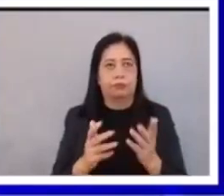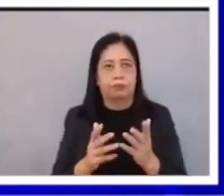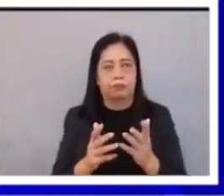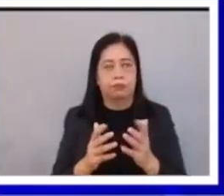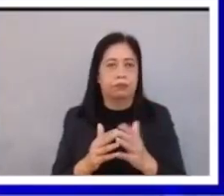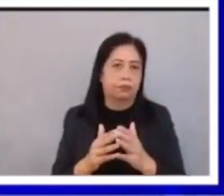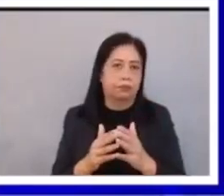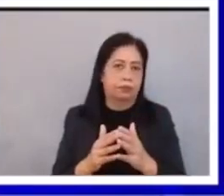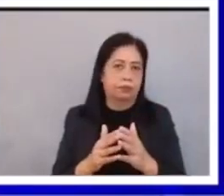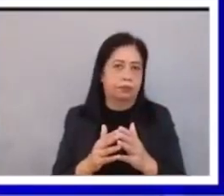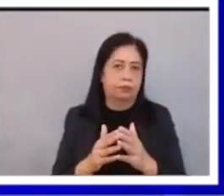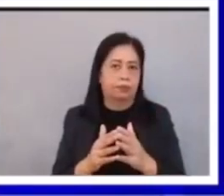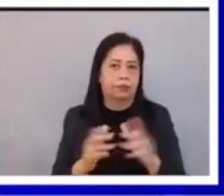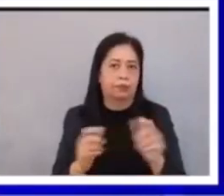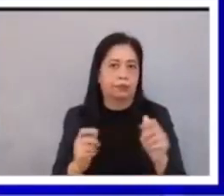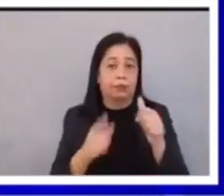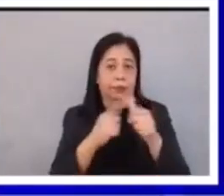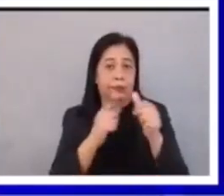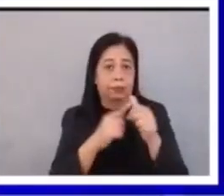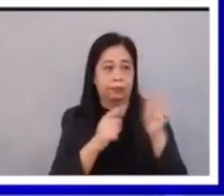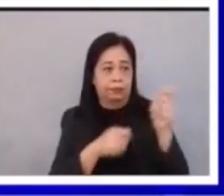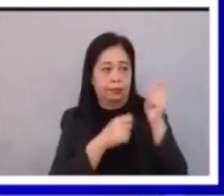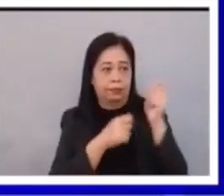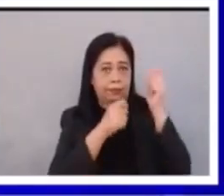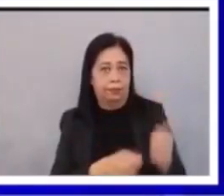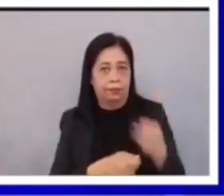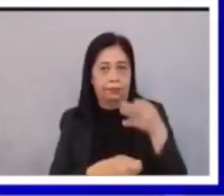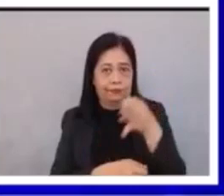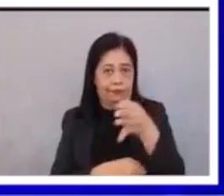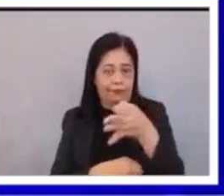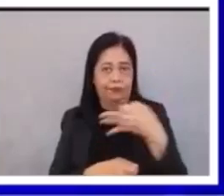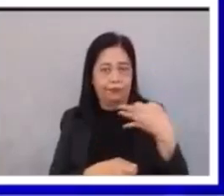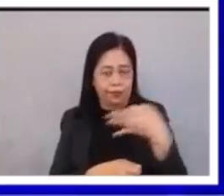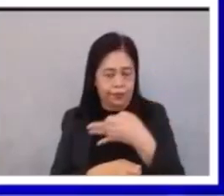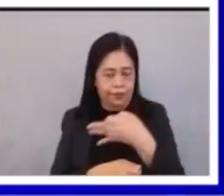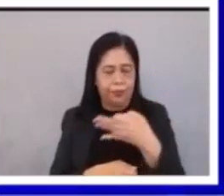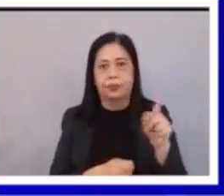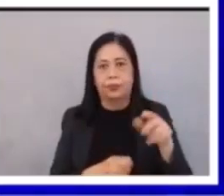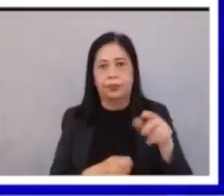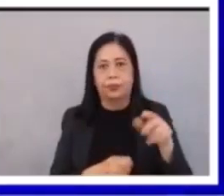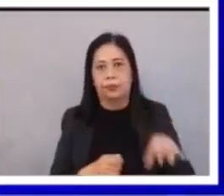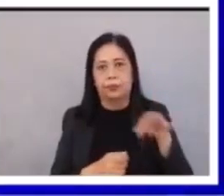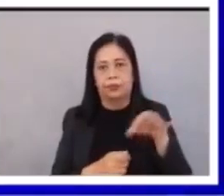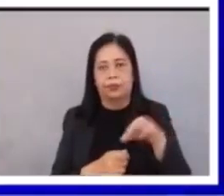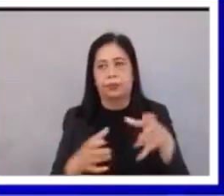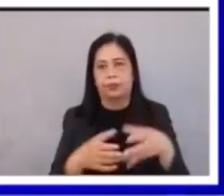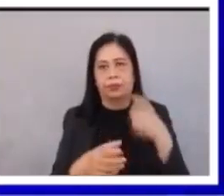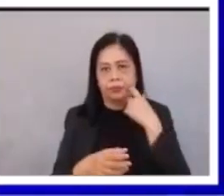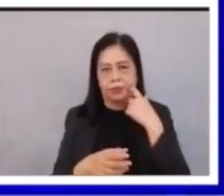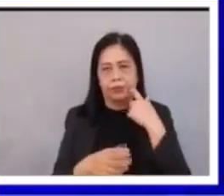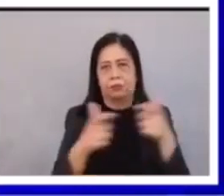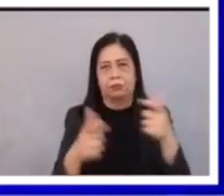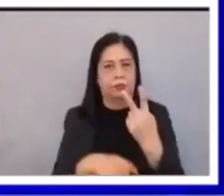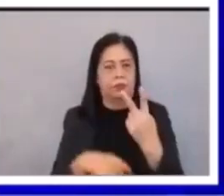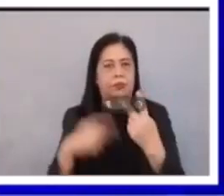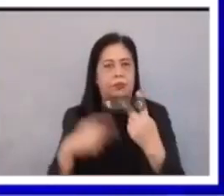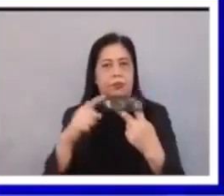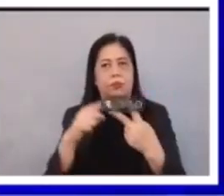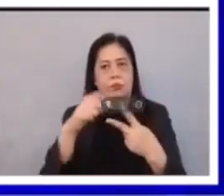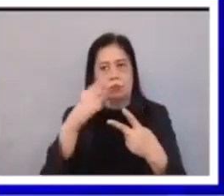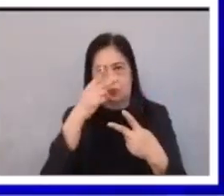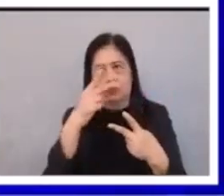sa agri muna, fisheries in particular, kasi sila yung nag-contribute, no. So kanina dalawa nga yung nakikita natin,